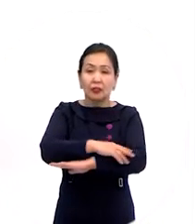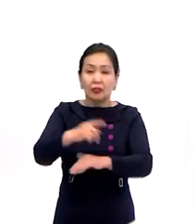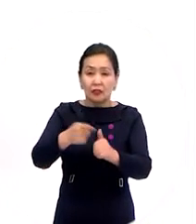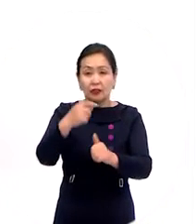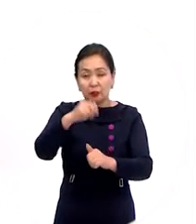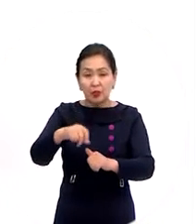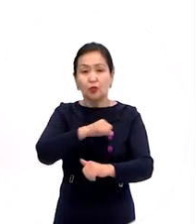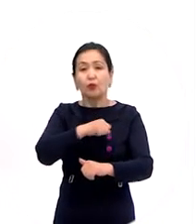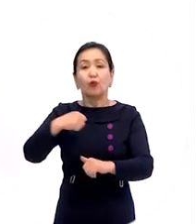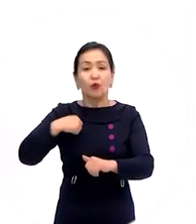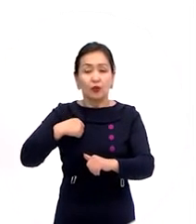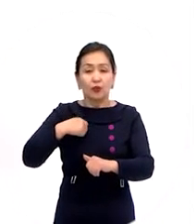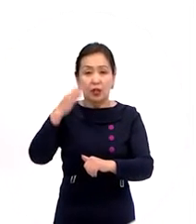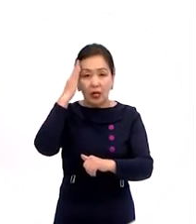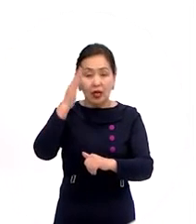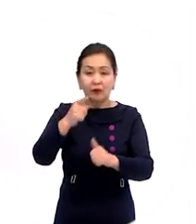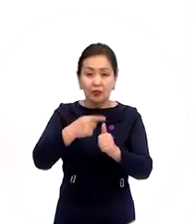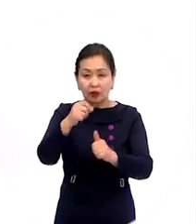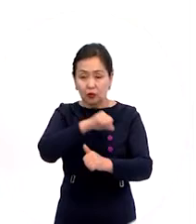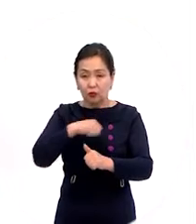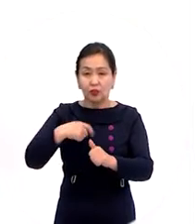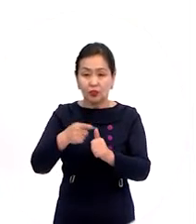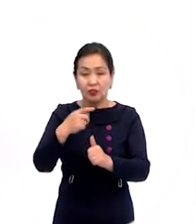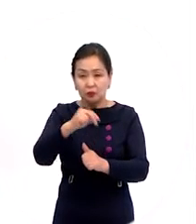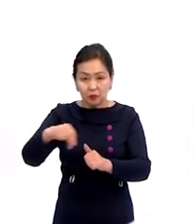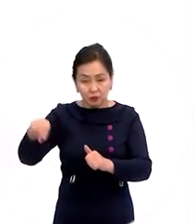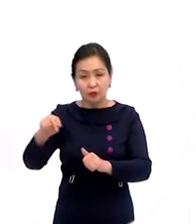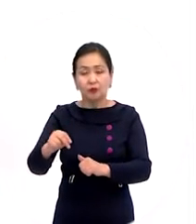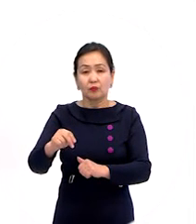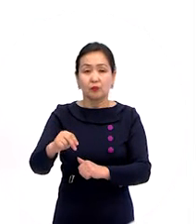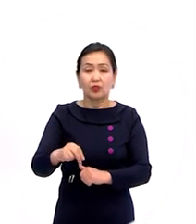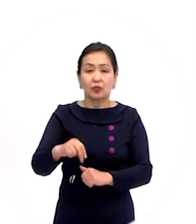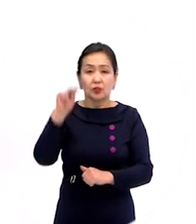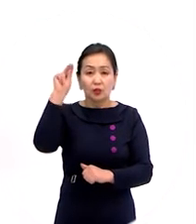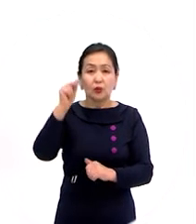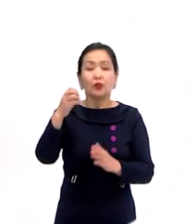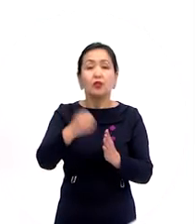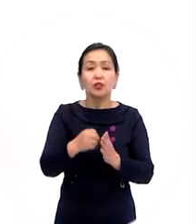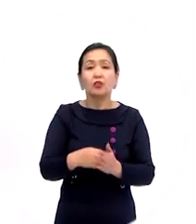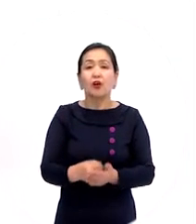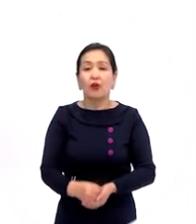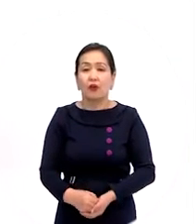нэрээ бичээд өөрийнхөө овог нэрээ бичиж чаддаг ёстой.